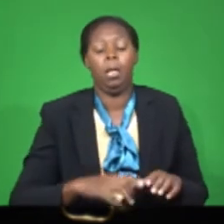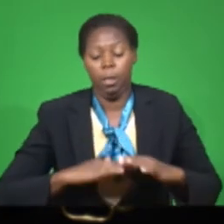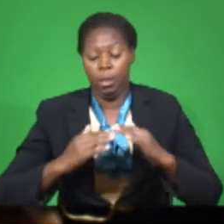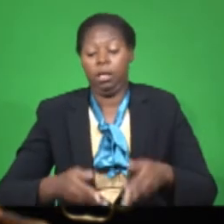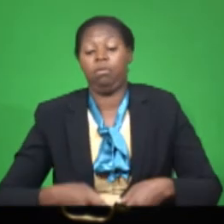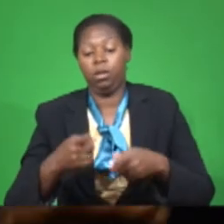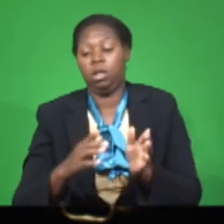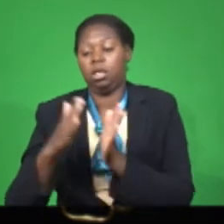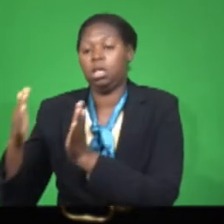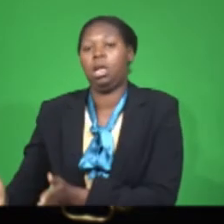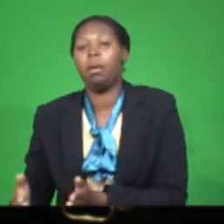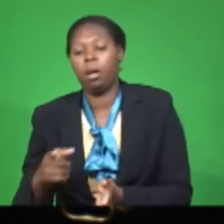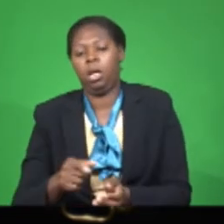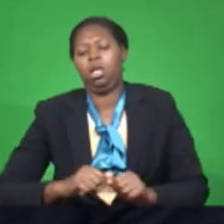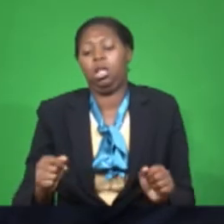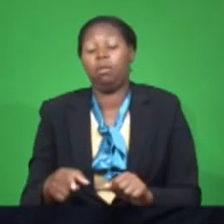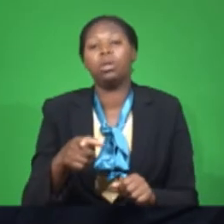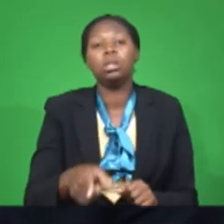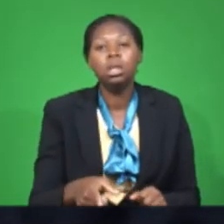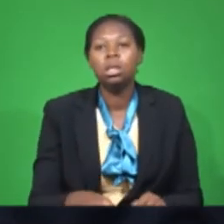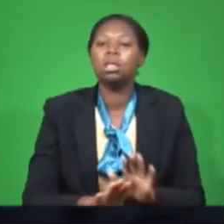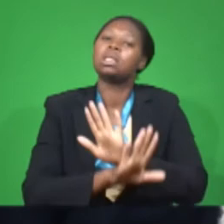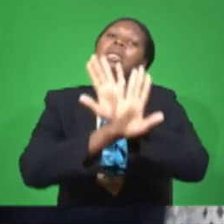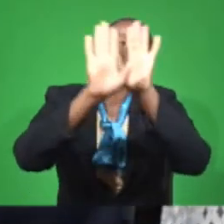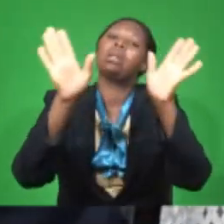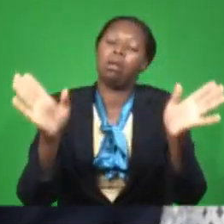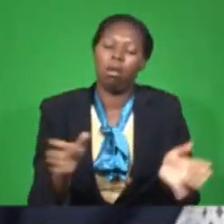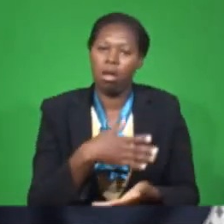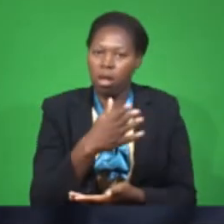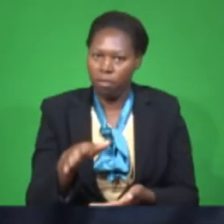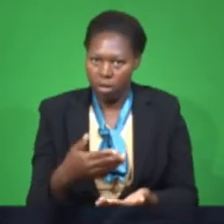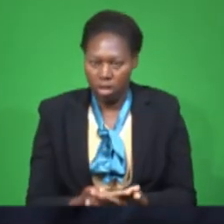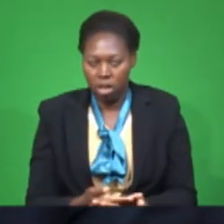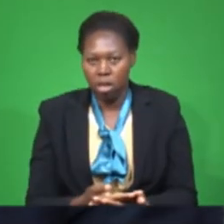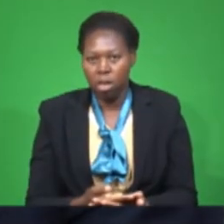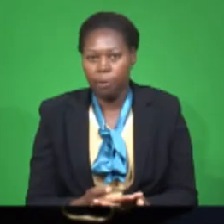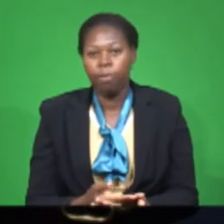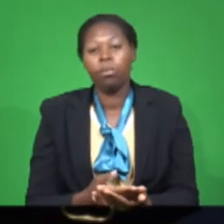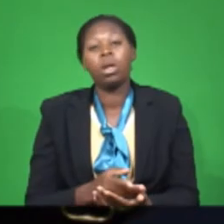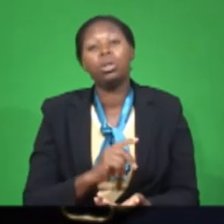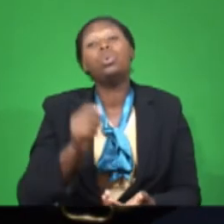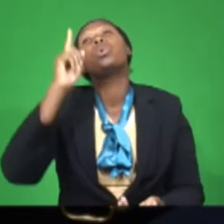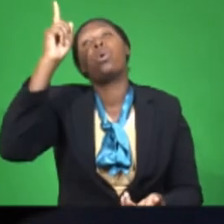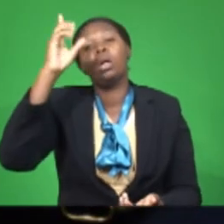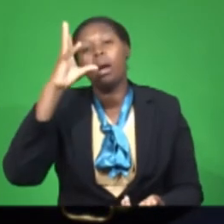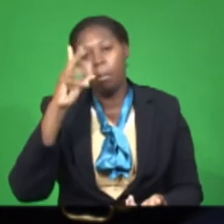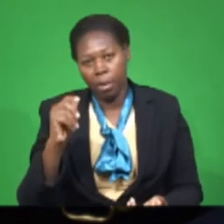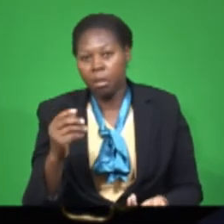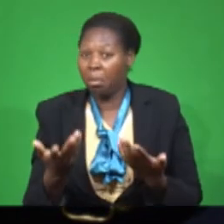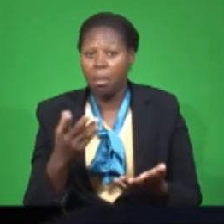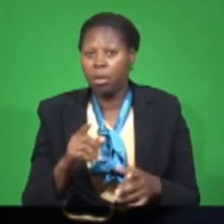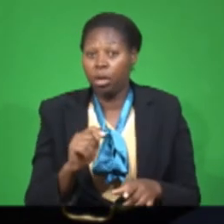pamuviri akamuramba. Zvinhu zviri clear. But chinoti ndokukudzwa zviri clear kuna Mwari ka.